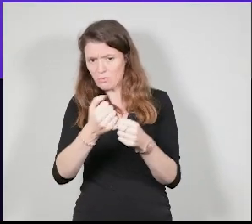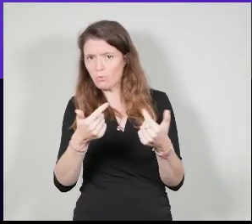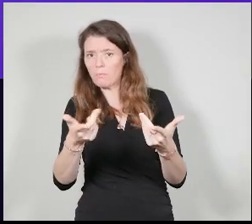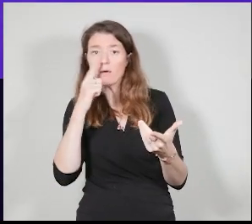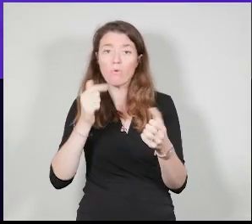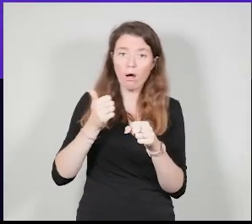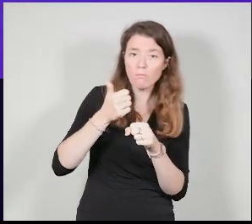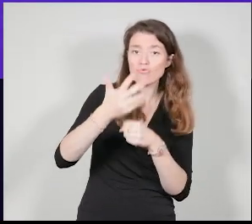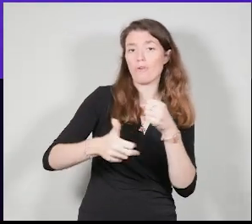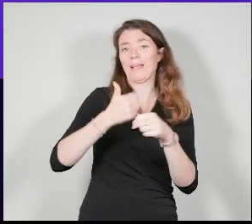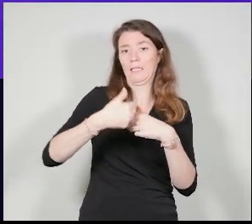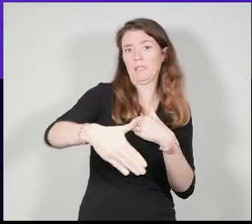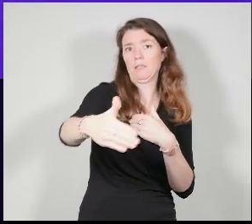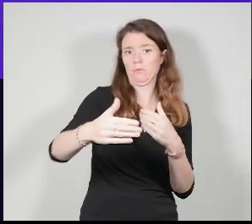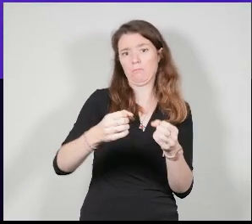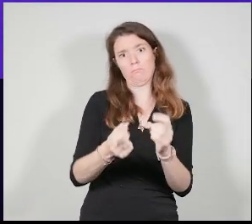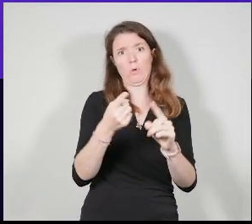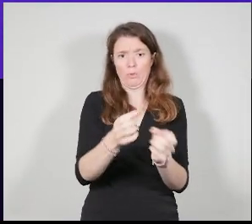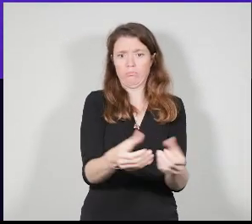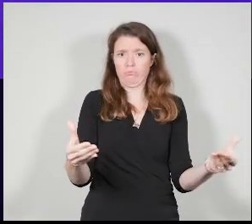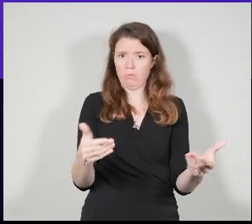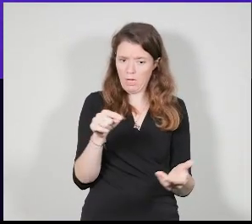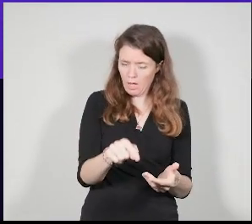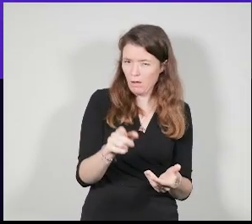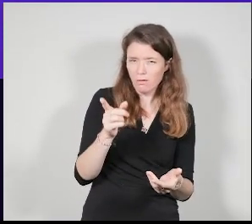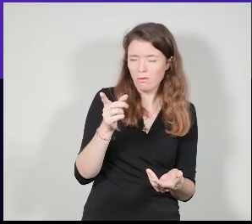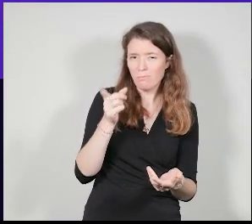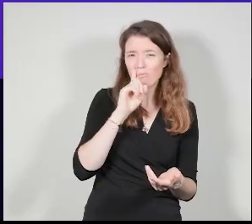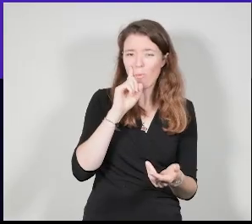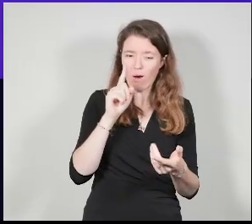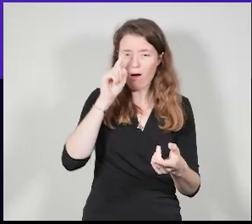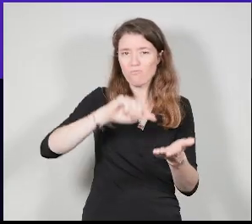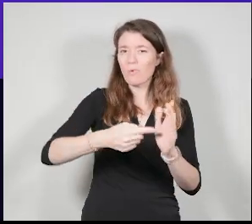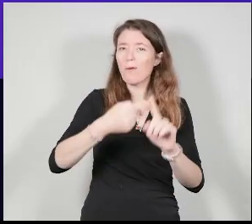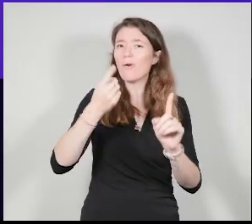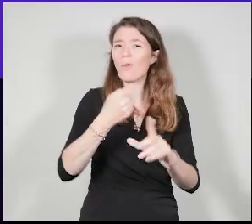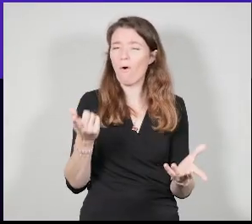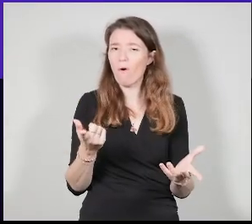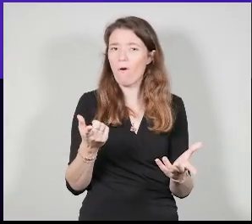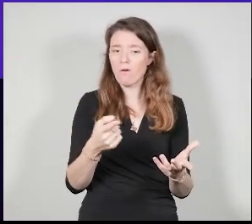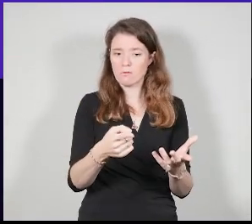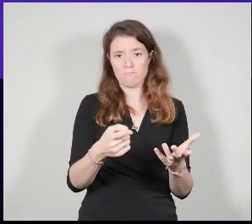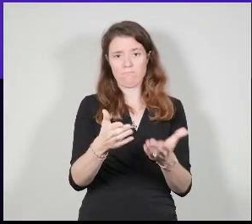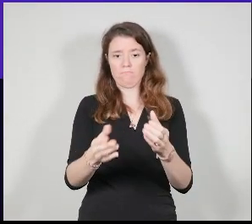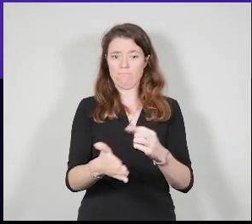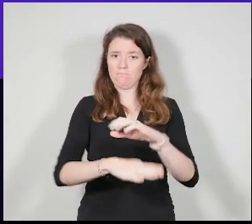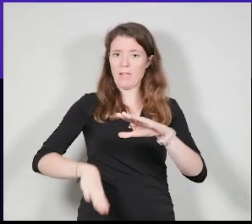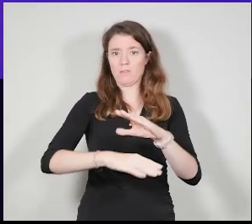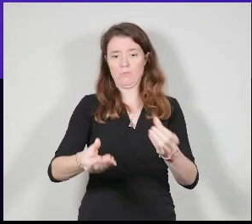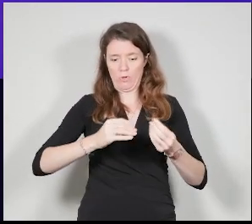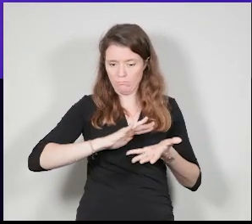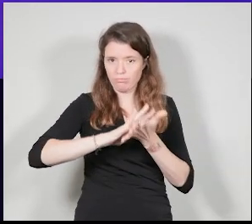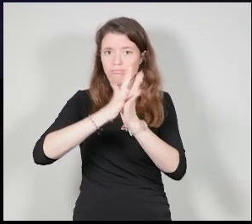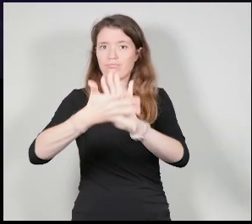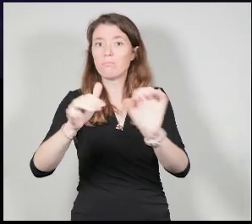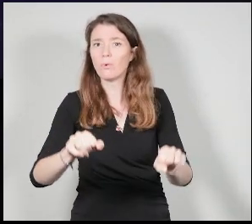des volumes importants. En quoi est-ce qu'ils sont un élément essentiel, un rouage, un pivot de cette transformation? Pour